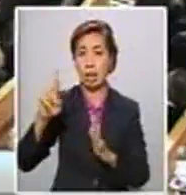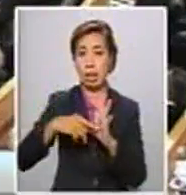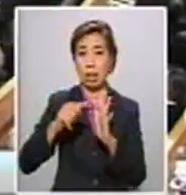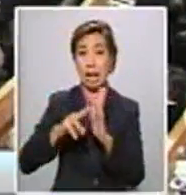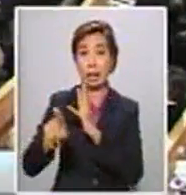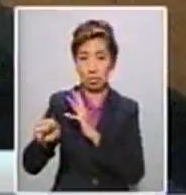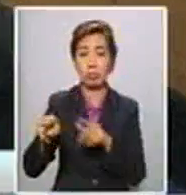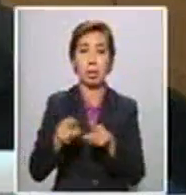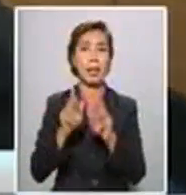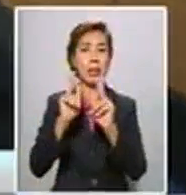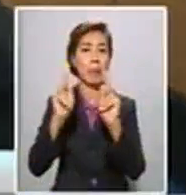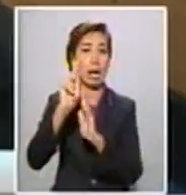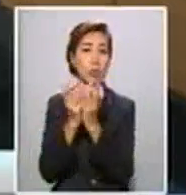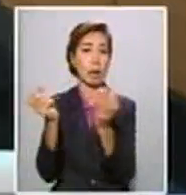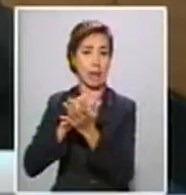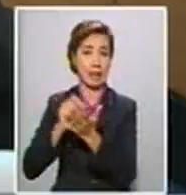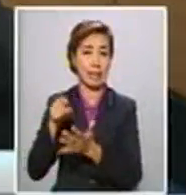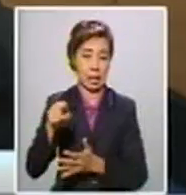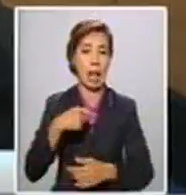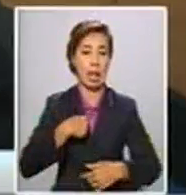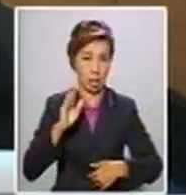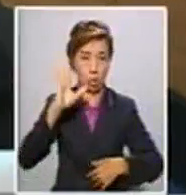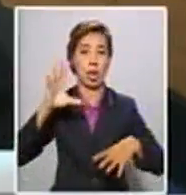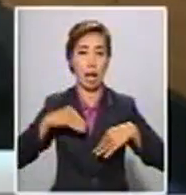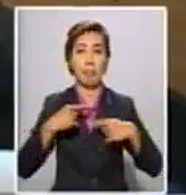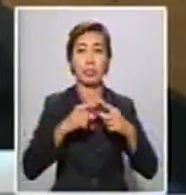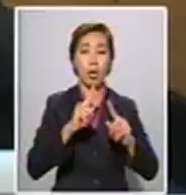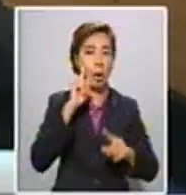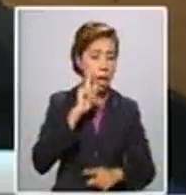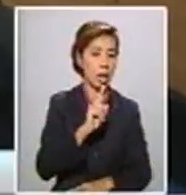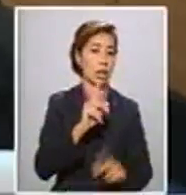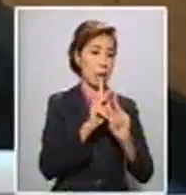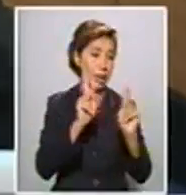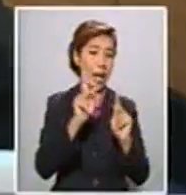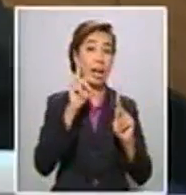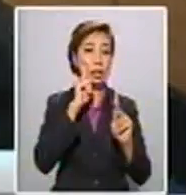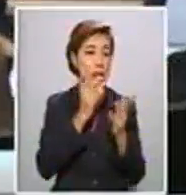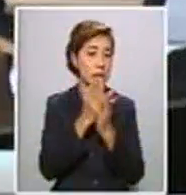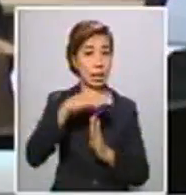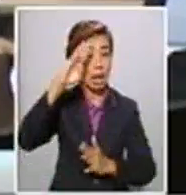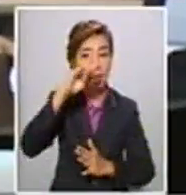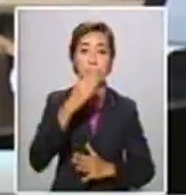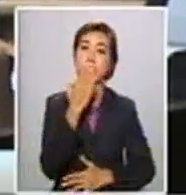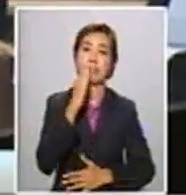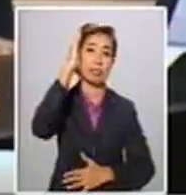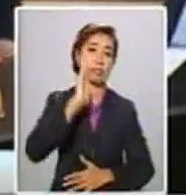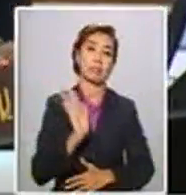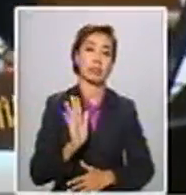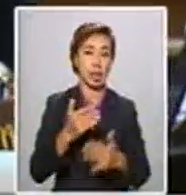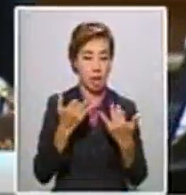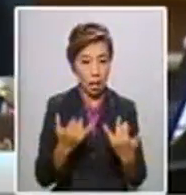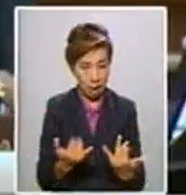ที่ลงมติเห็นชอบขณะที่พลโทนาวินกรรมธิการยกร่างที่มาจากสปช.เช่นกันสายทหารนะครับก็งดออกเสียงขั้นตอนต่